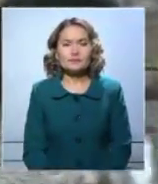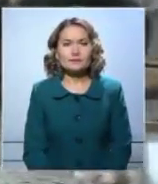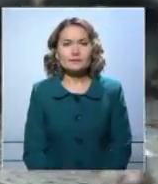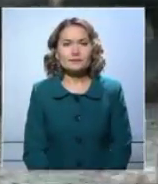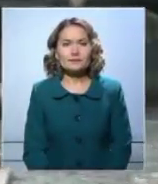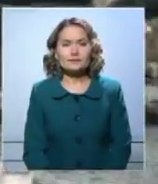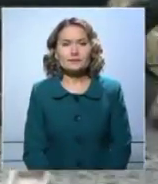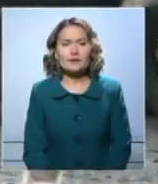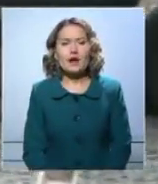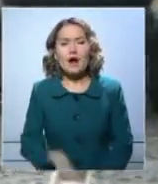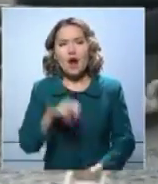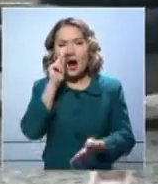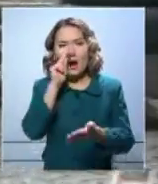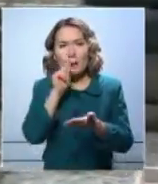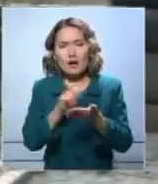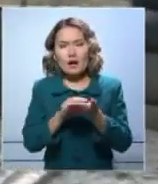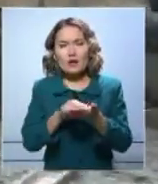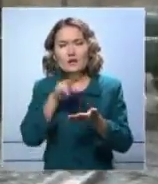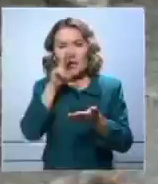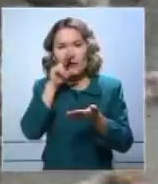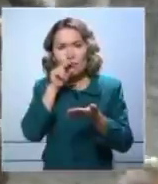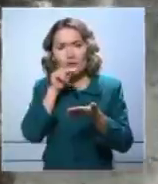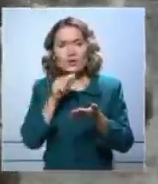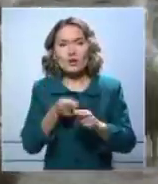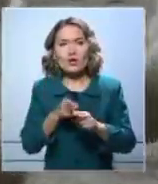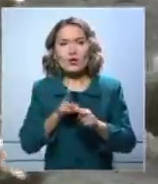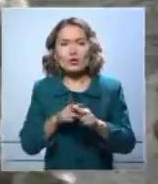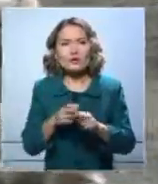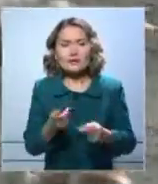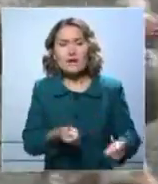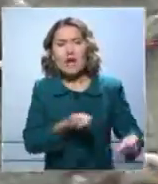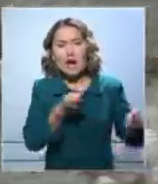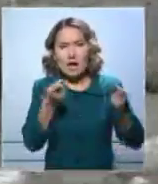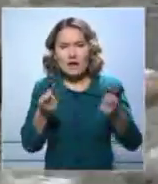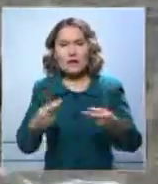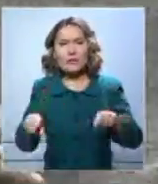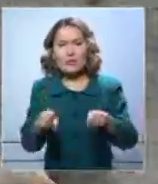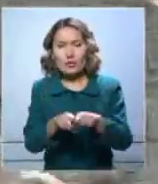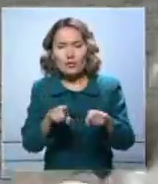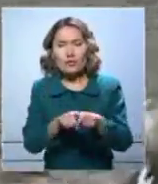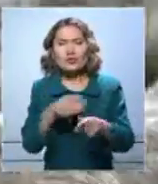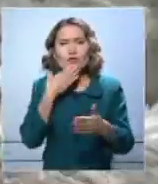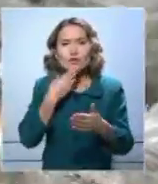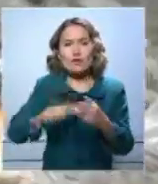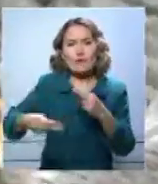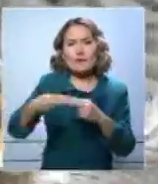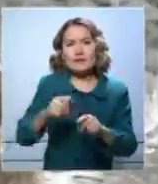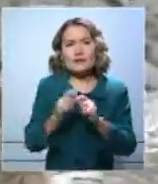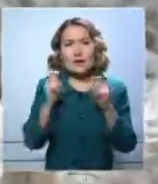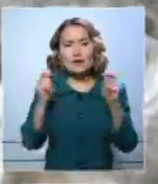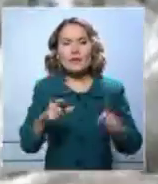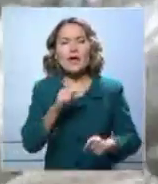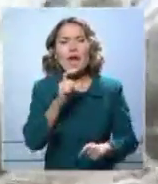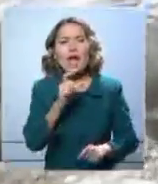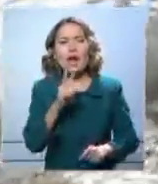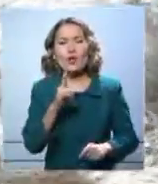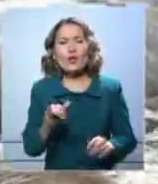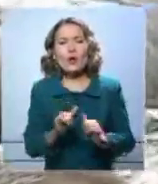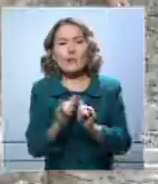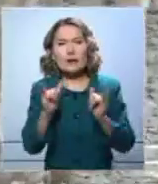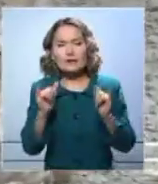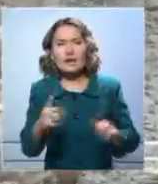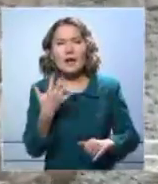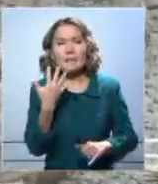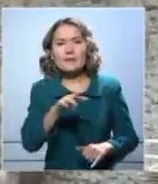Ал мына қаз үйрек шоғыры Тасарық ауылының тұрғыны Жаслан Асқаровқа тиесілі. Ол да экодаму бағдарламасынан 5 миллион теңге несие